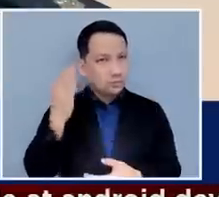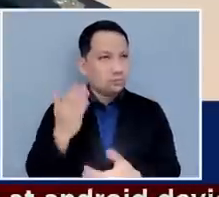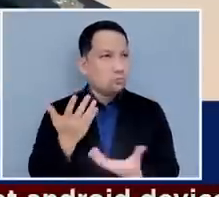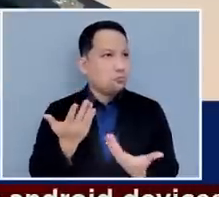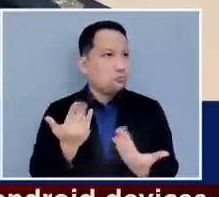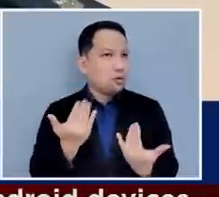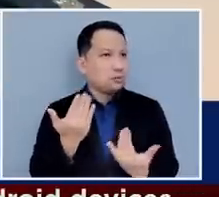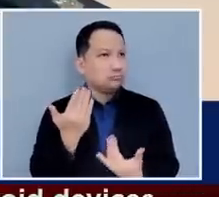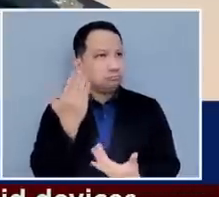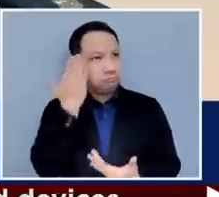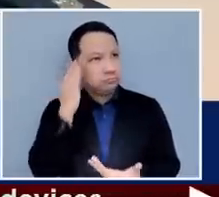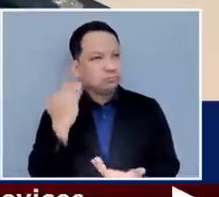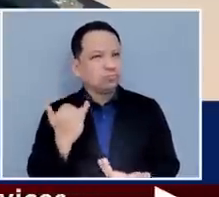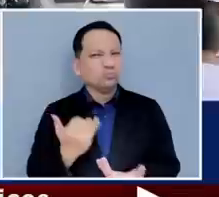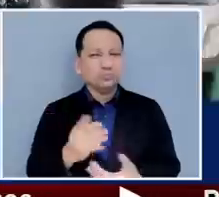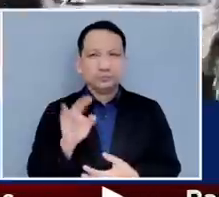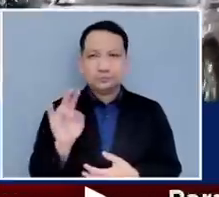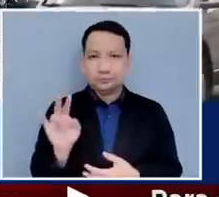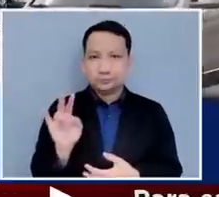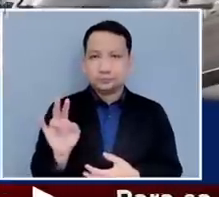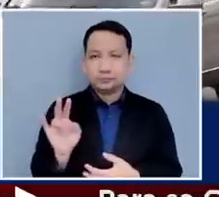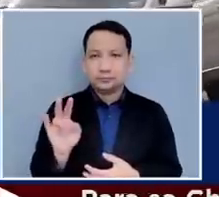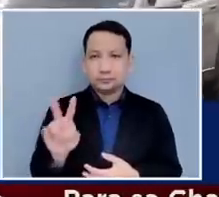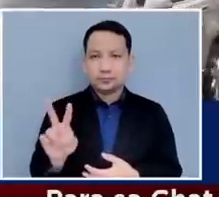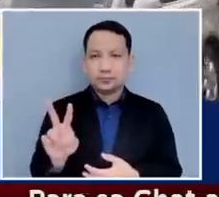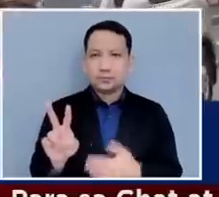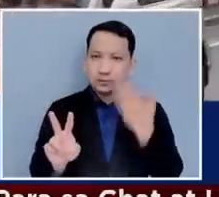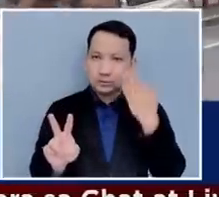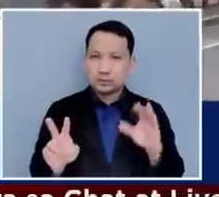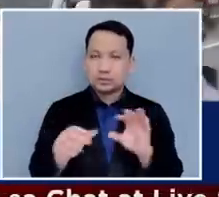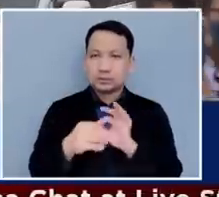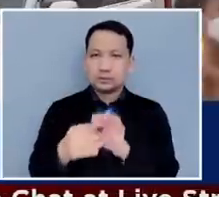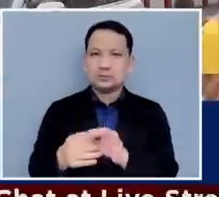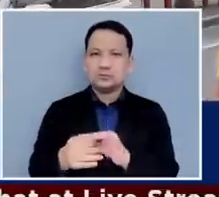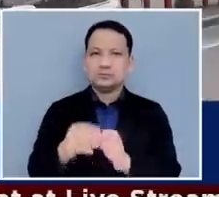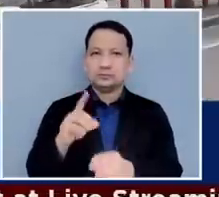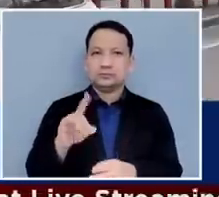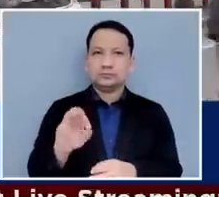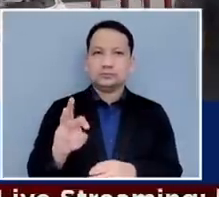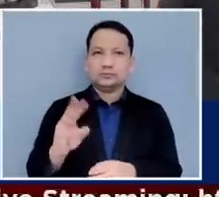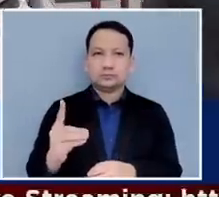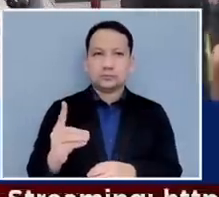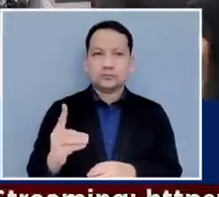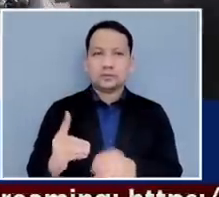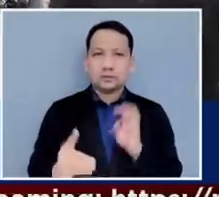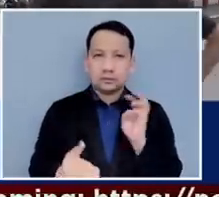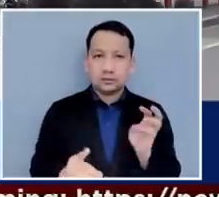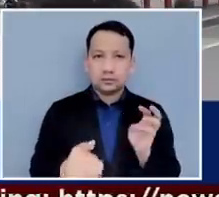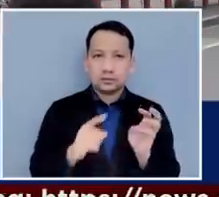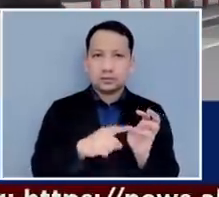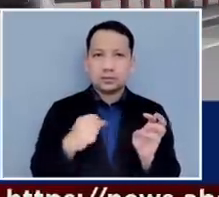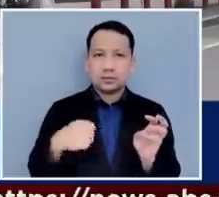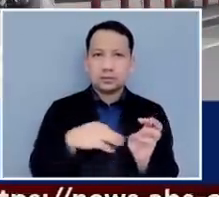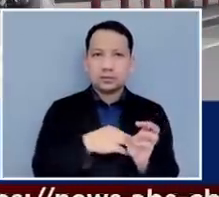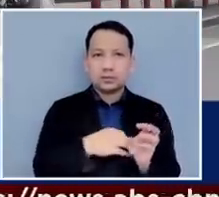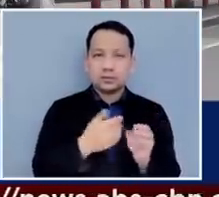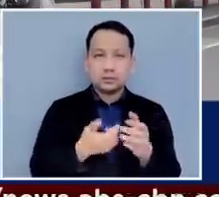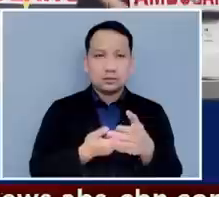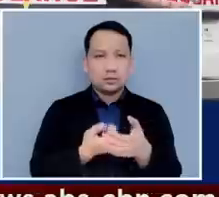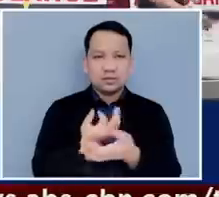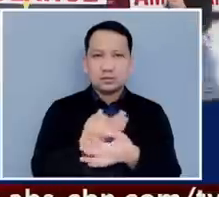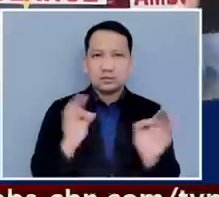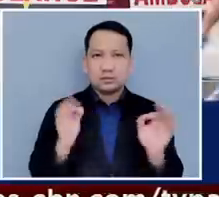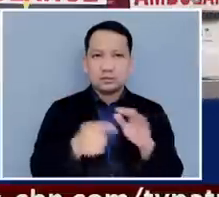sinasabing 72. Ayon naman sa DSWD, 6 sa mga empleyado ang nakatakas mula sa kanilang